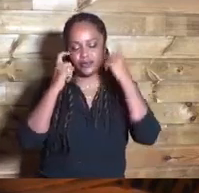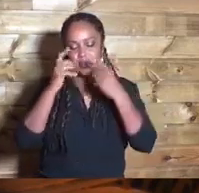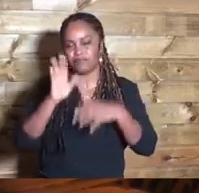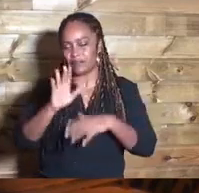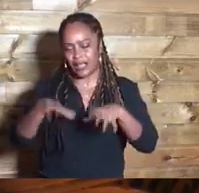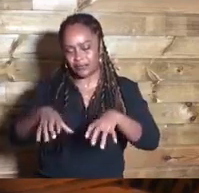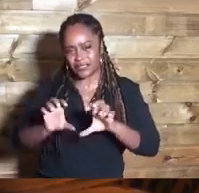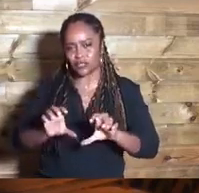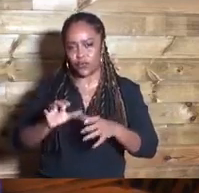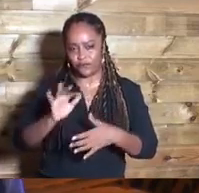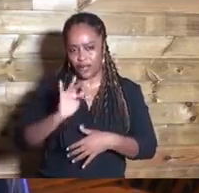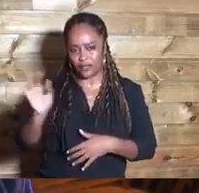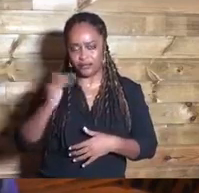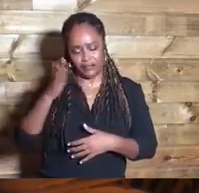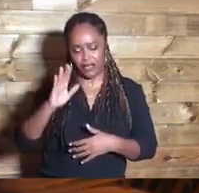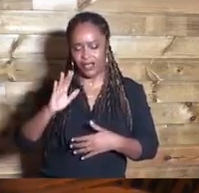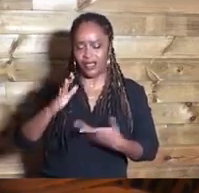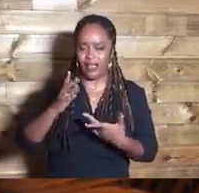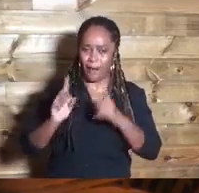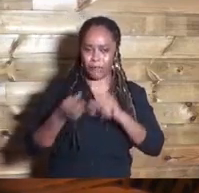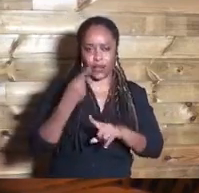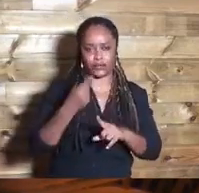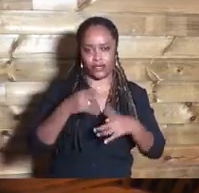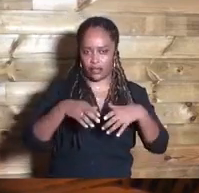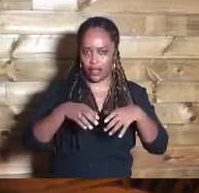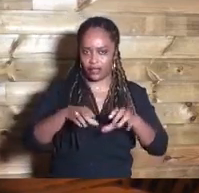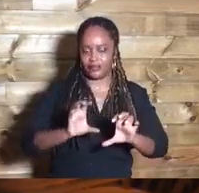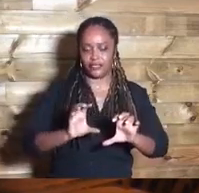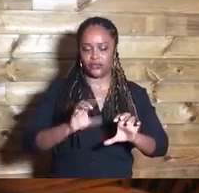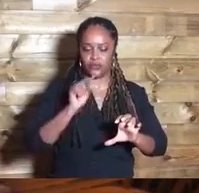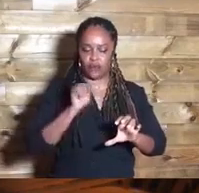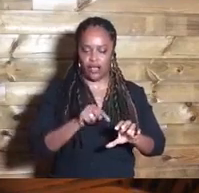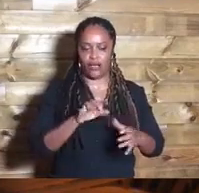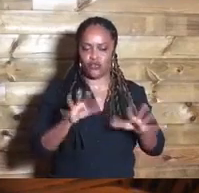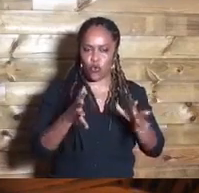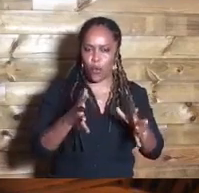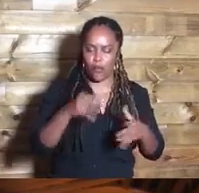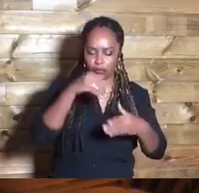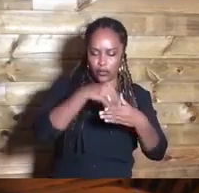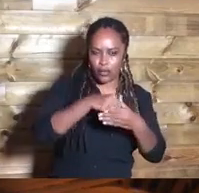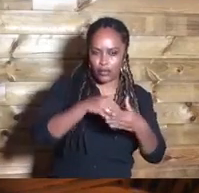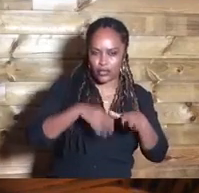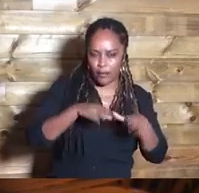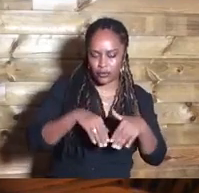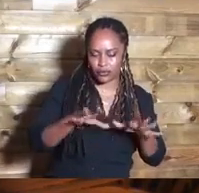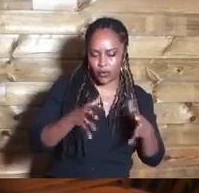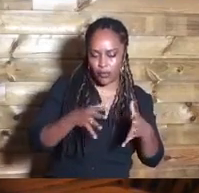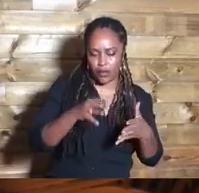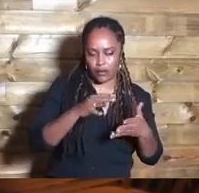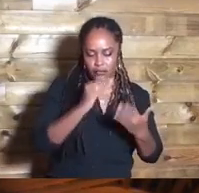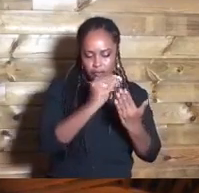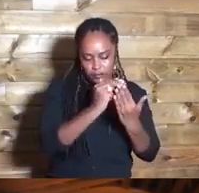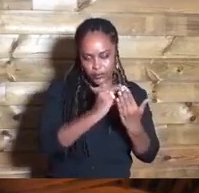l'administration française, mais de faire l'expérience de l'administration et de vrai, en qui genre ça va fonctionner à l'intérieur de la